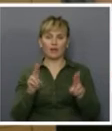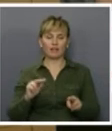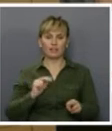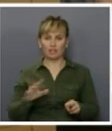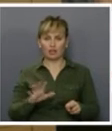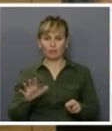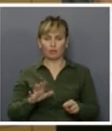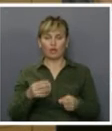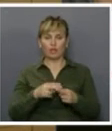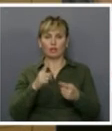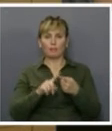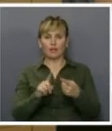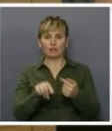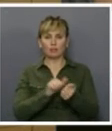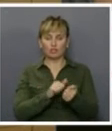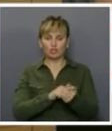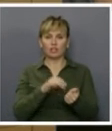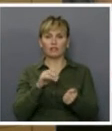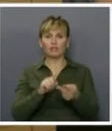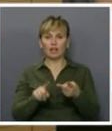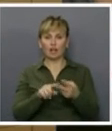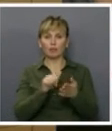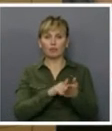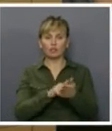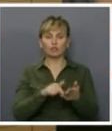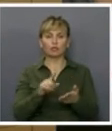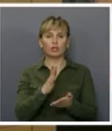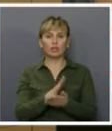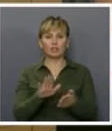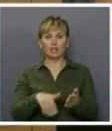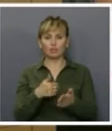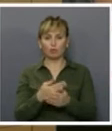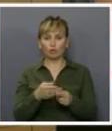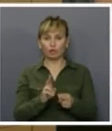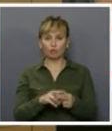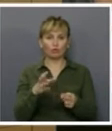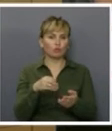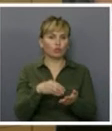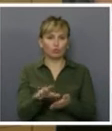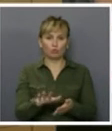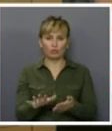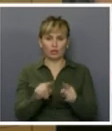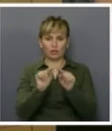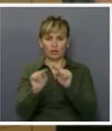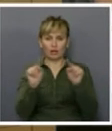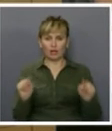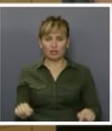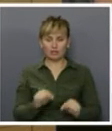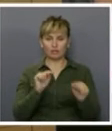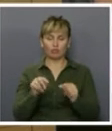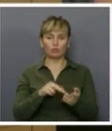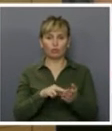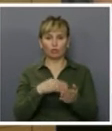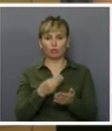Это первая причина. И вторая, почему как бы до сих пор есть те, которые не приобрели данный аппарат, потому что они стоят